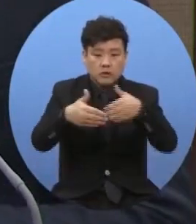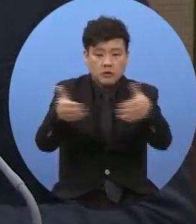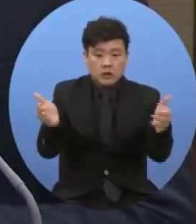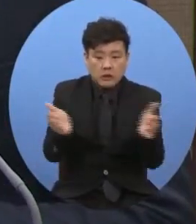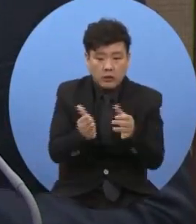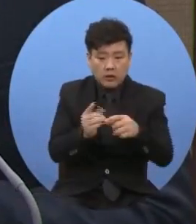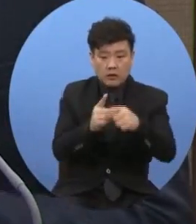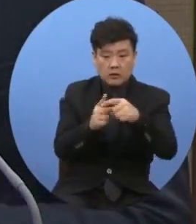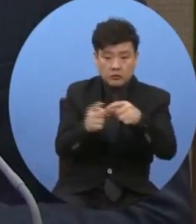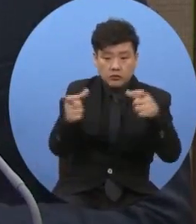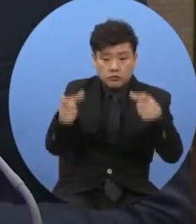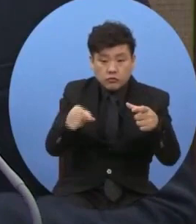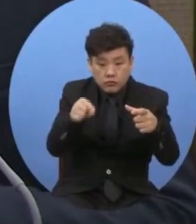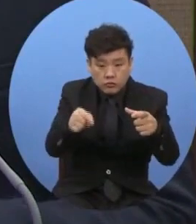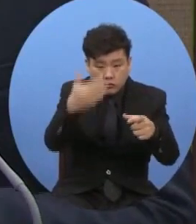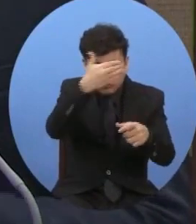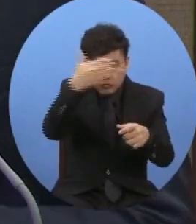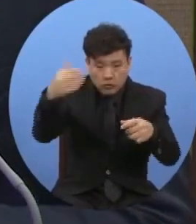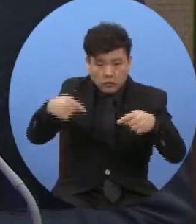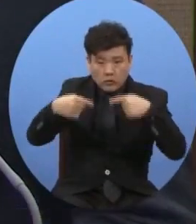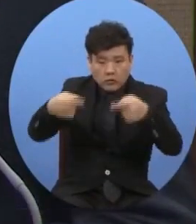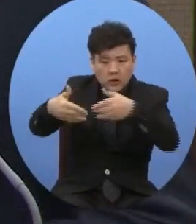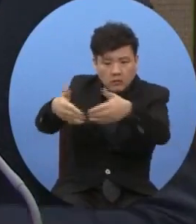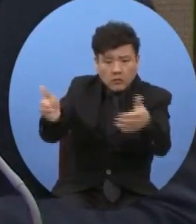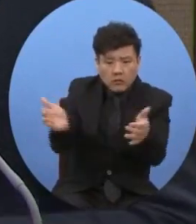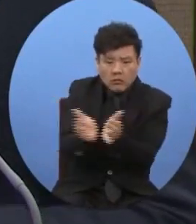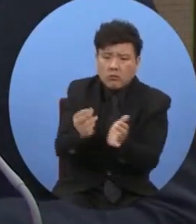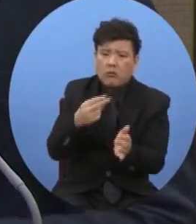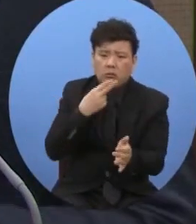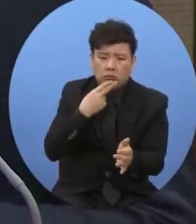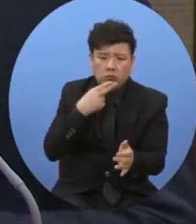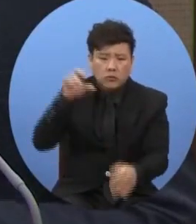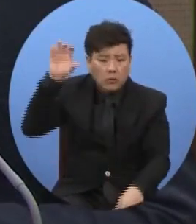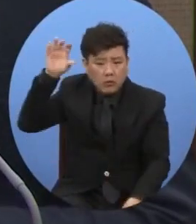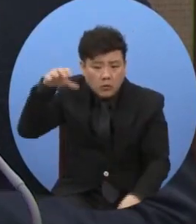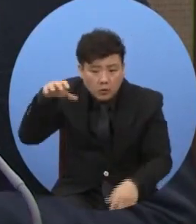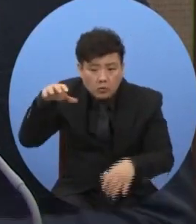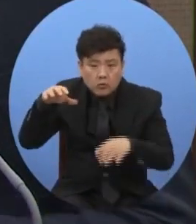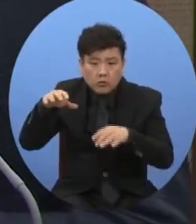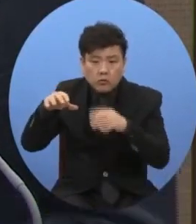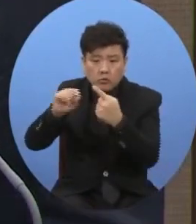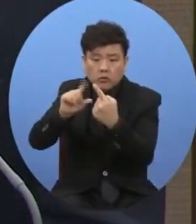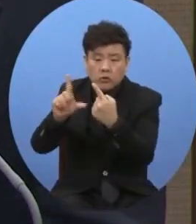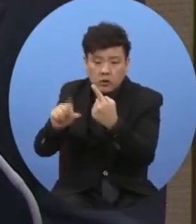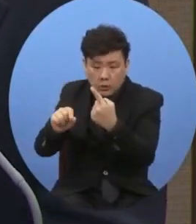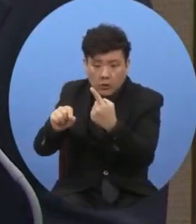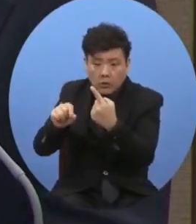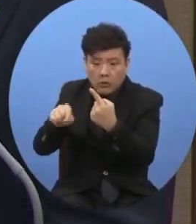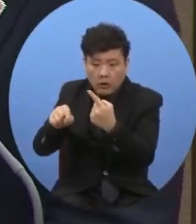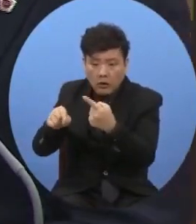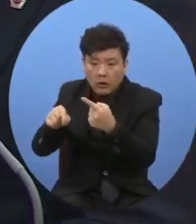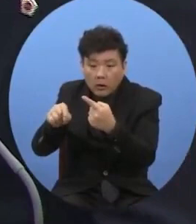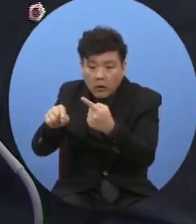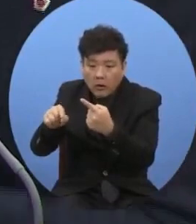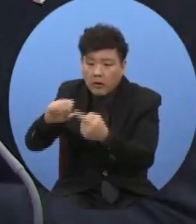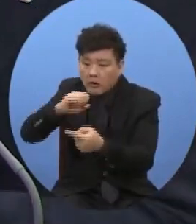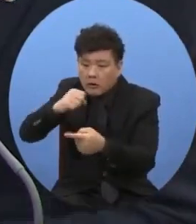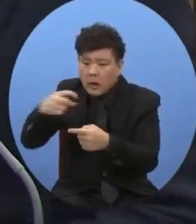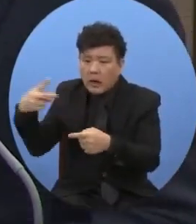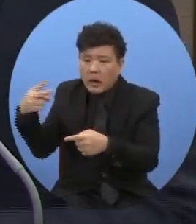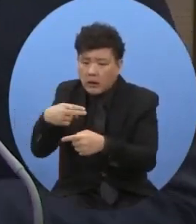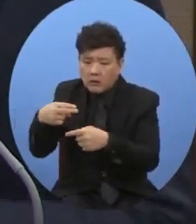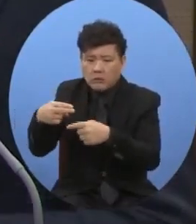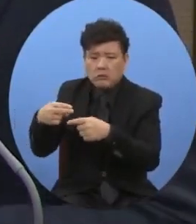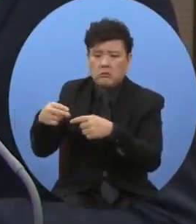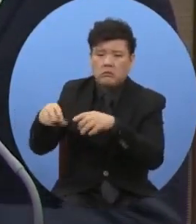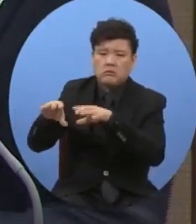같은 경우에는 그 청년 참여 기구가 이제 오랫동안 좀 없었고요. 영등포는 올해 초에 이제 서울시 예산이 끊기니까 폐지되었다고 합니다. 저도 이제 시장님이